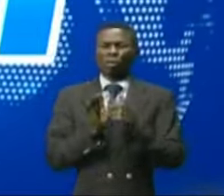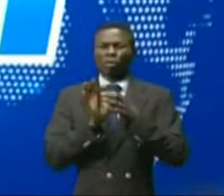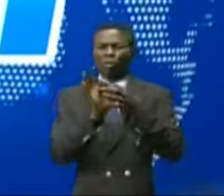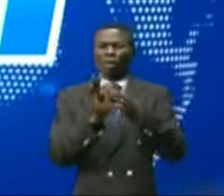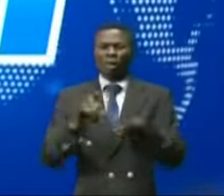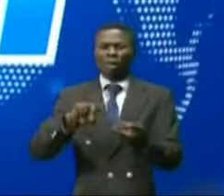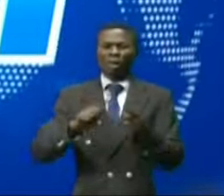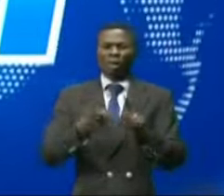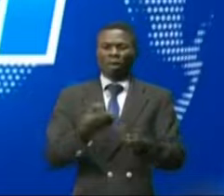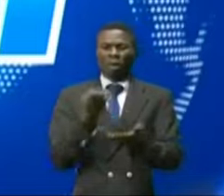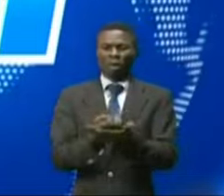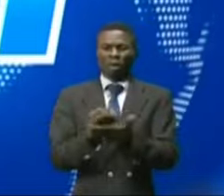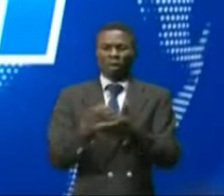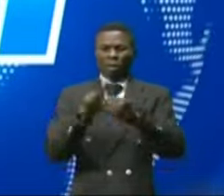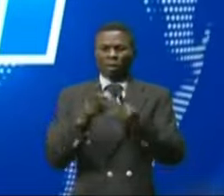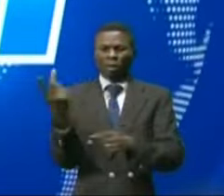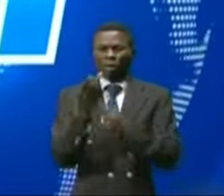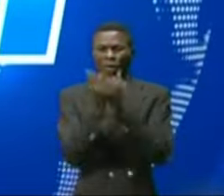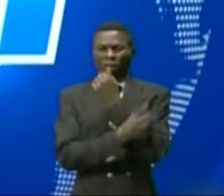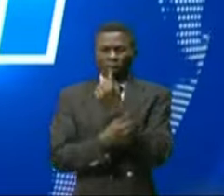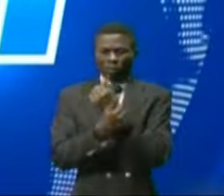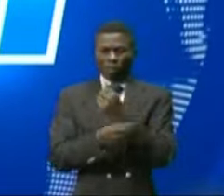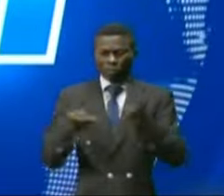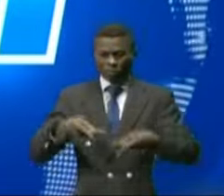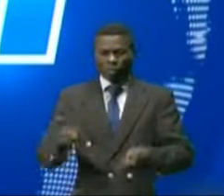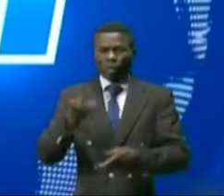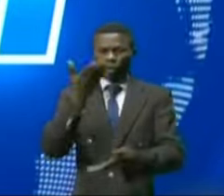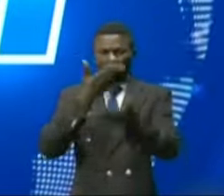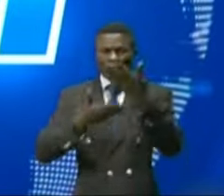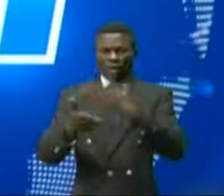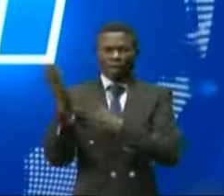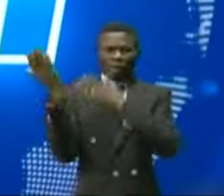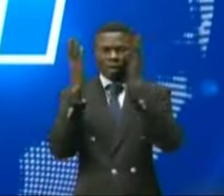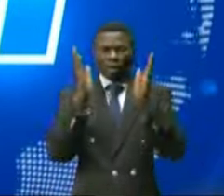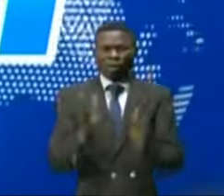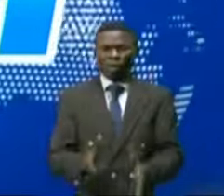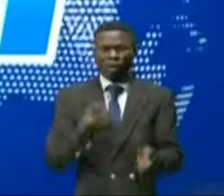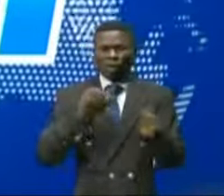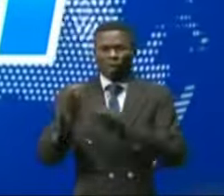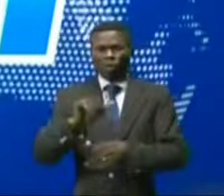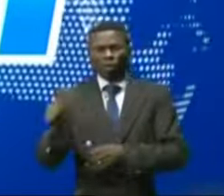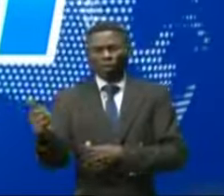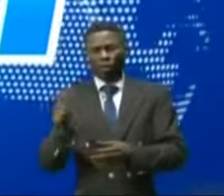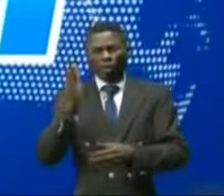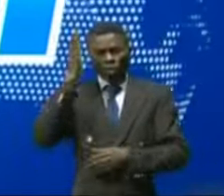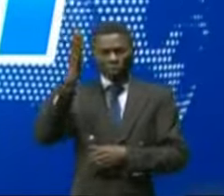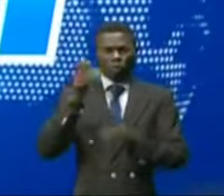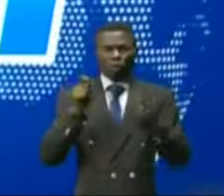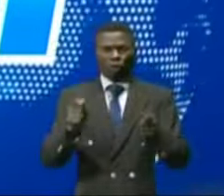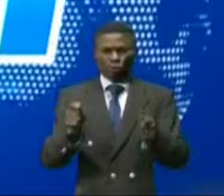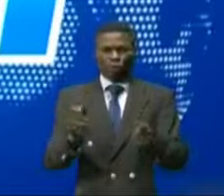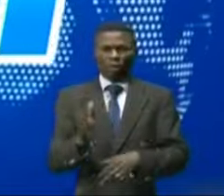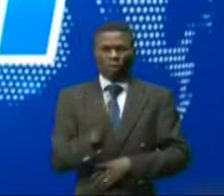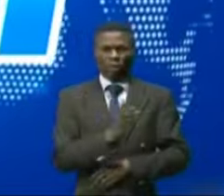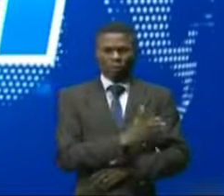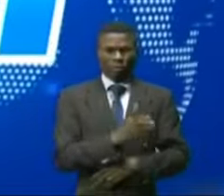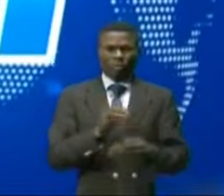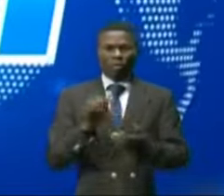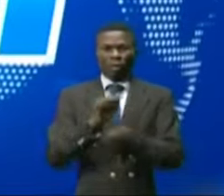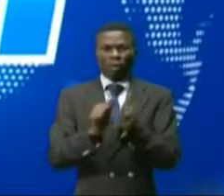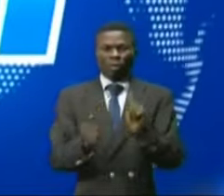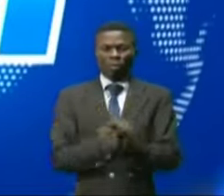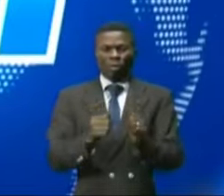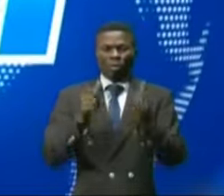coopération économique bilatérale par le biais des échanges commerciaux. D'autres détails dans nos prochaines éditions.